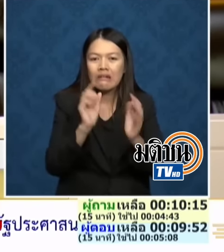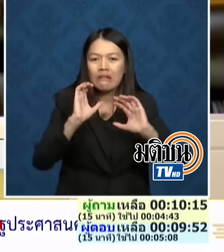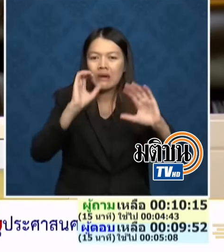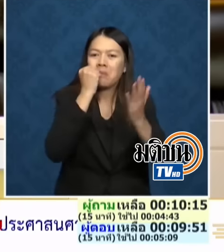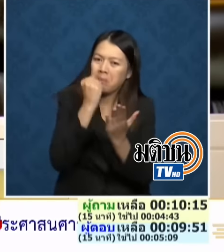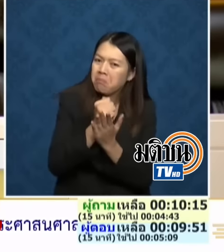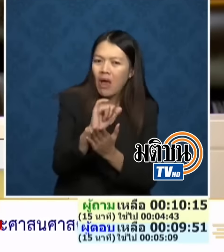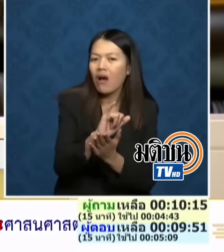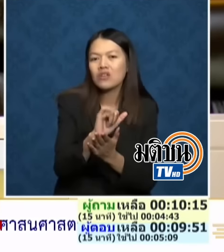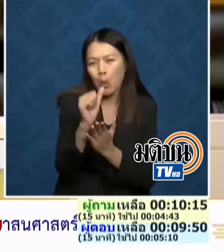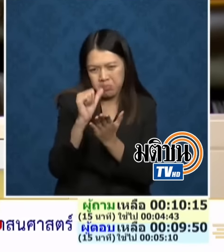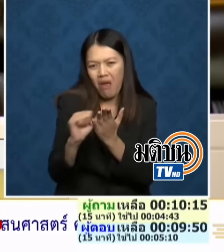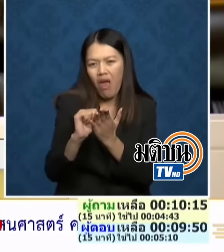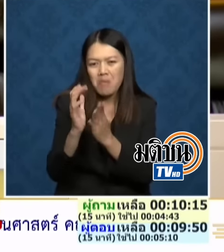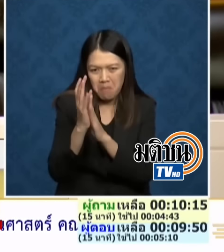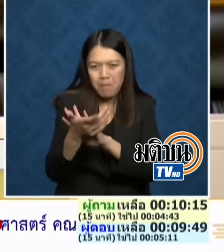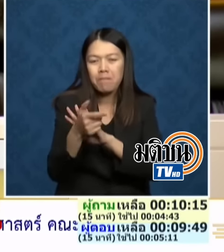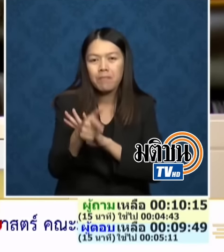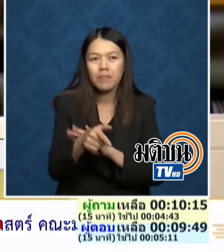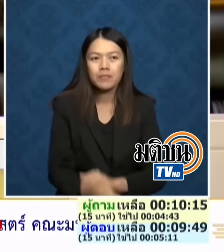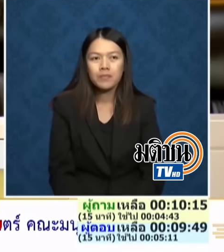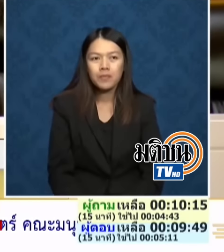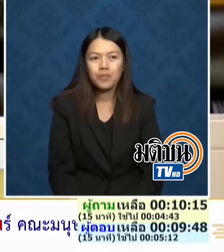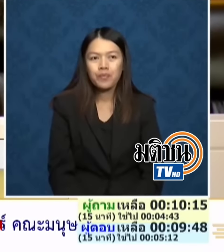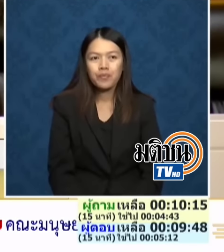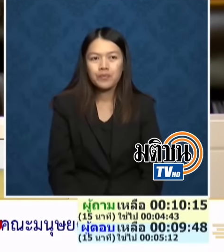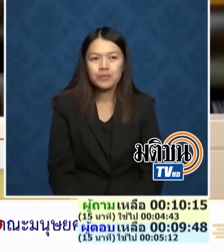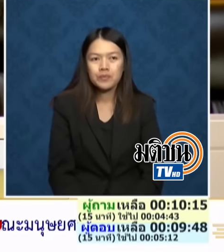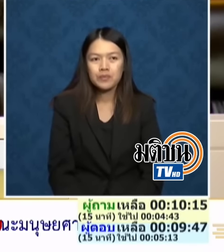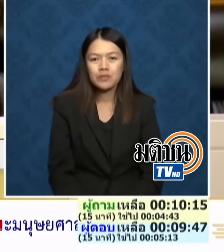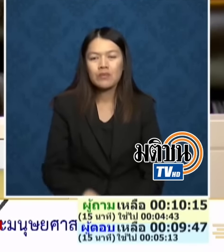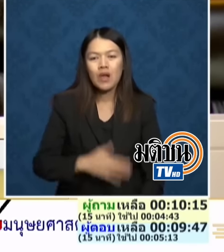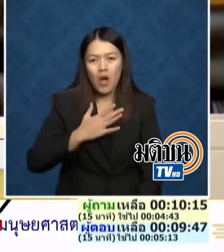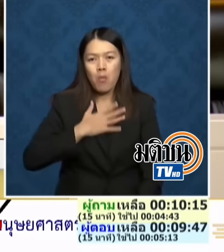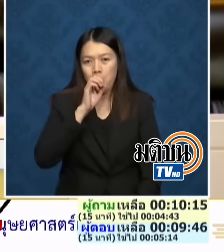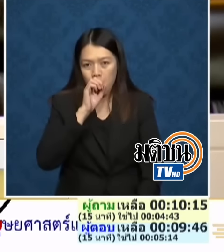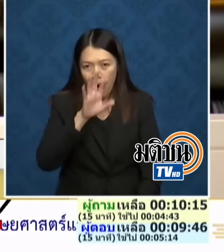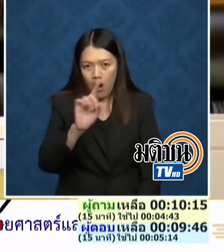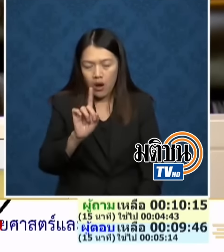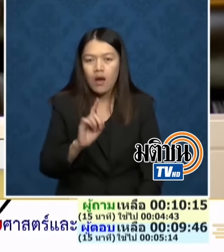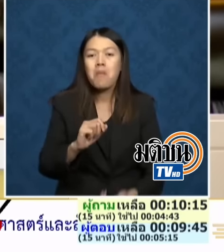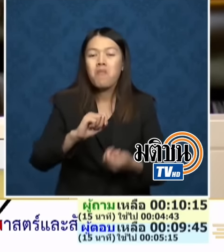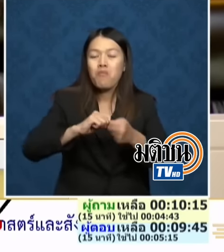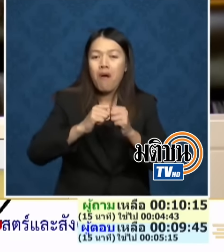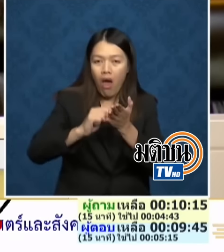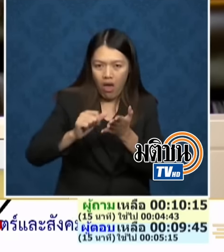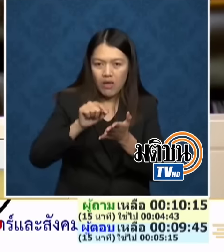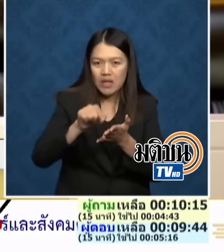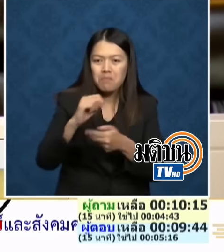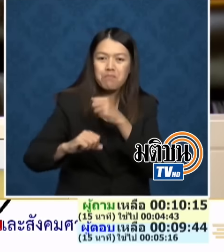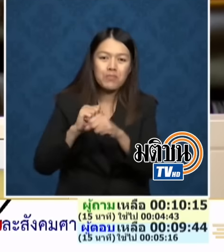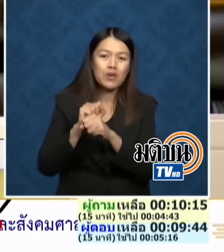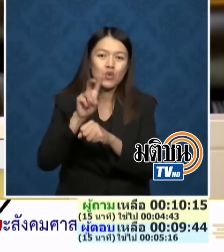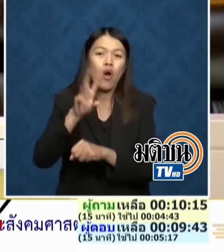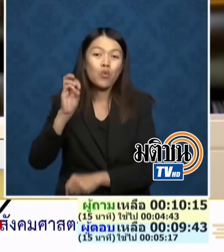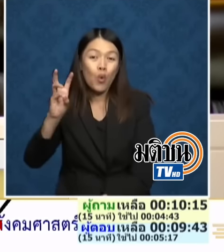มันต้องปฏิรูปดันั้นสิ่ทผมกลจะบอกว่าการแ้ปัหาตั้งแต่ปี 66